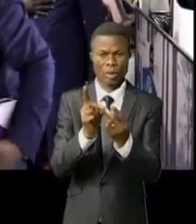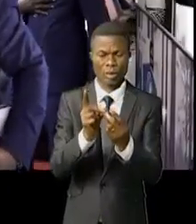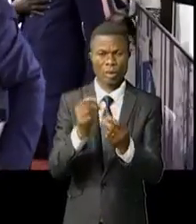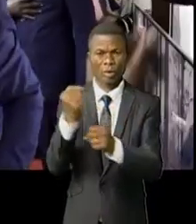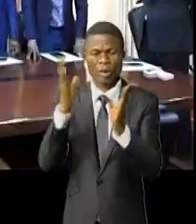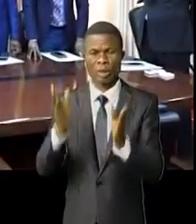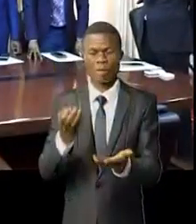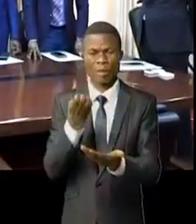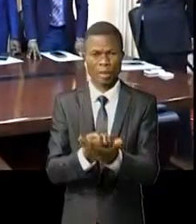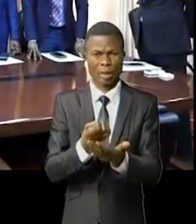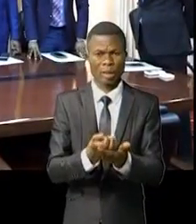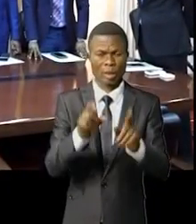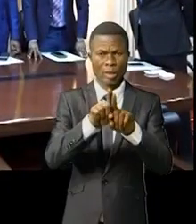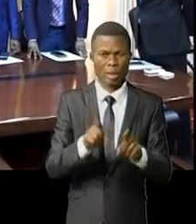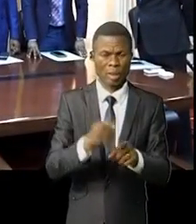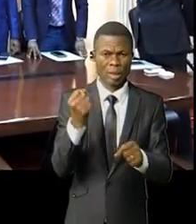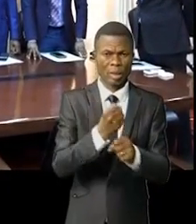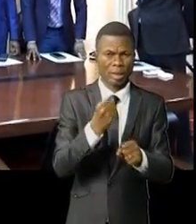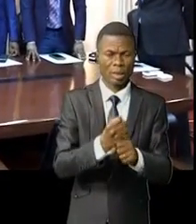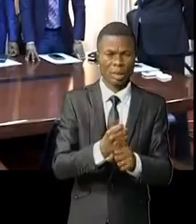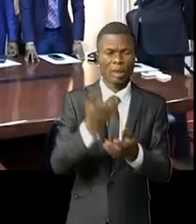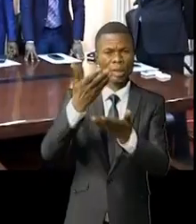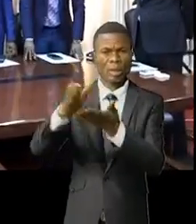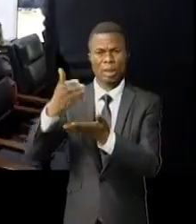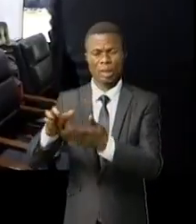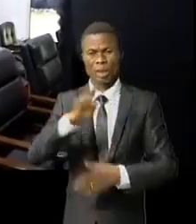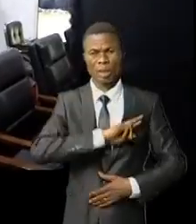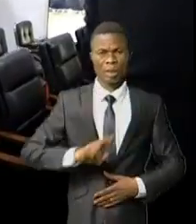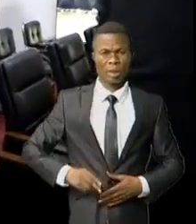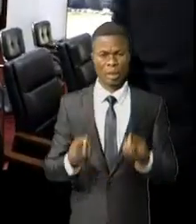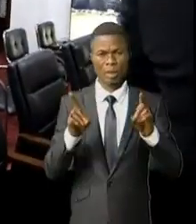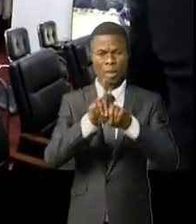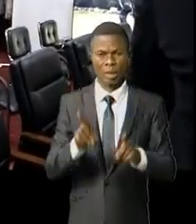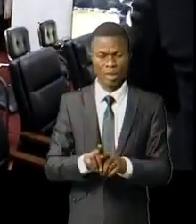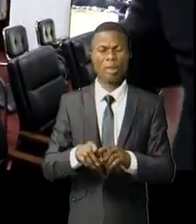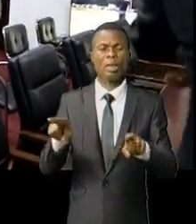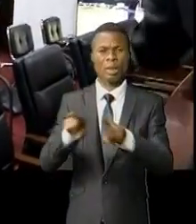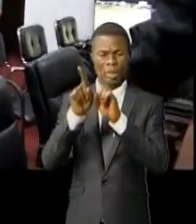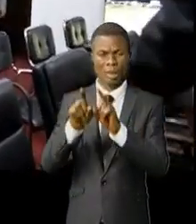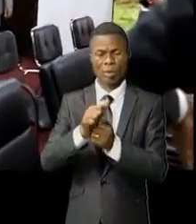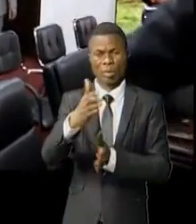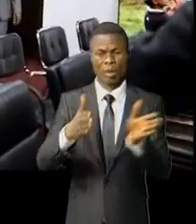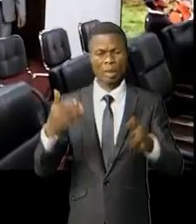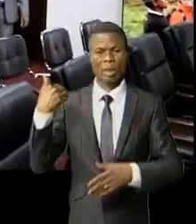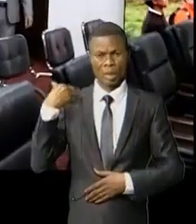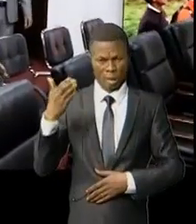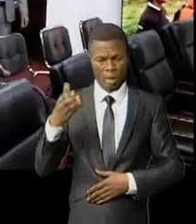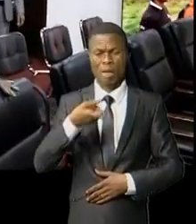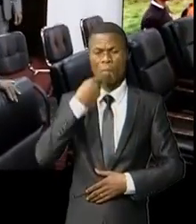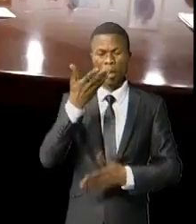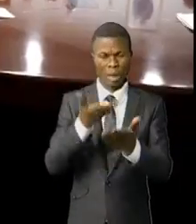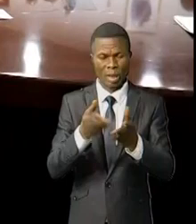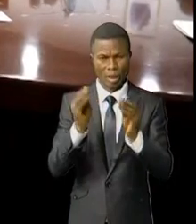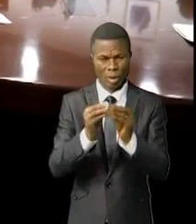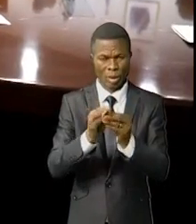opérateurs économiques œuvrant dans le secteur de télédistribution en RDC, ainsi que la redevance vis-à-vis du trésor public, a été au centre de la